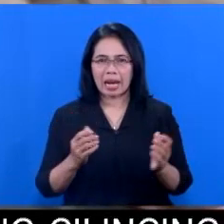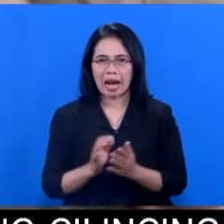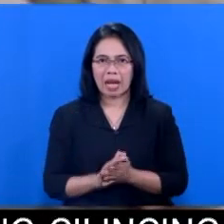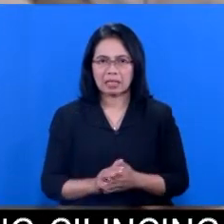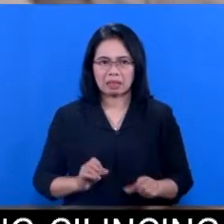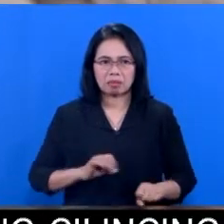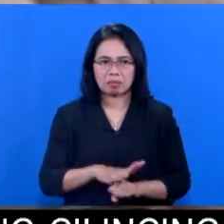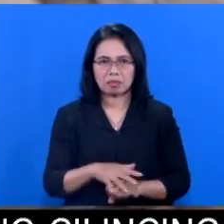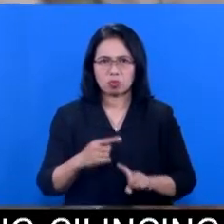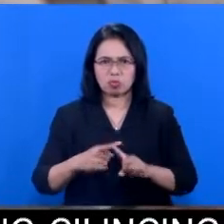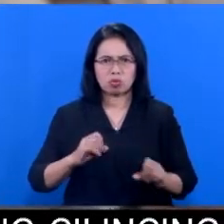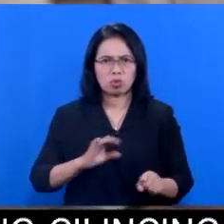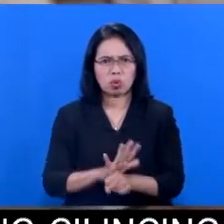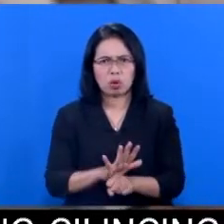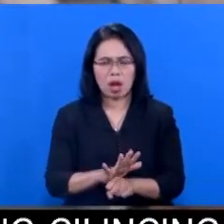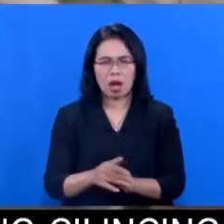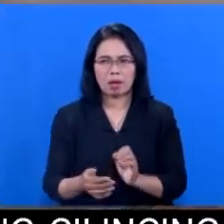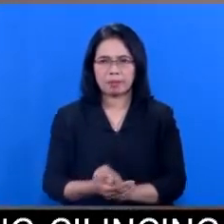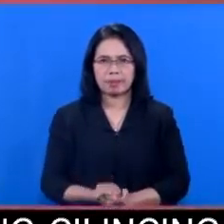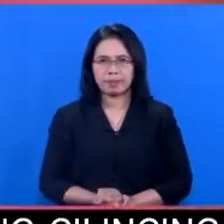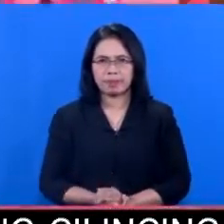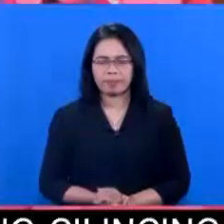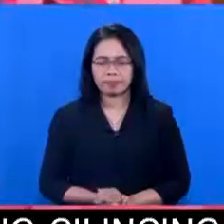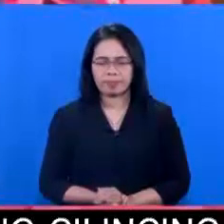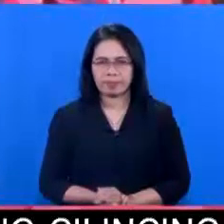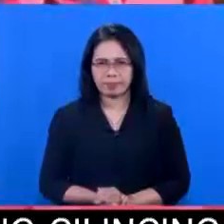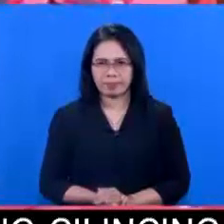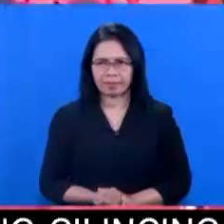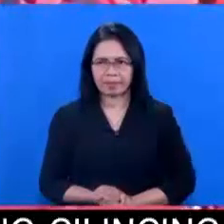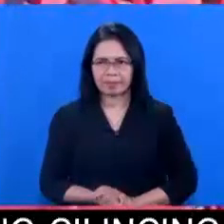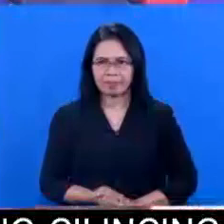pada COVID-19 yang ada di wilayah hukum Polres Blitar Kota.